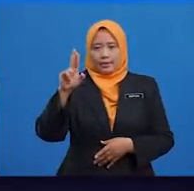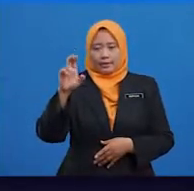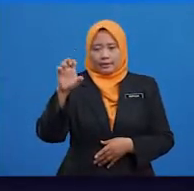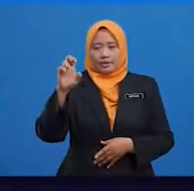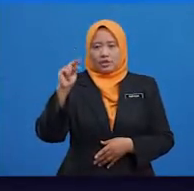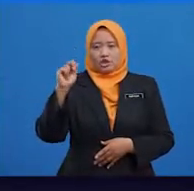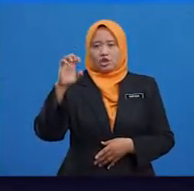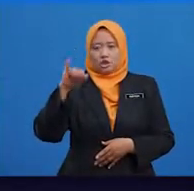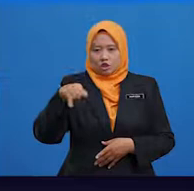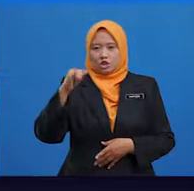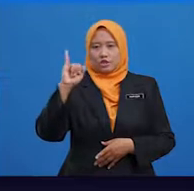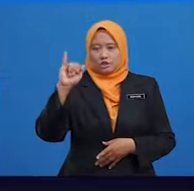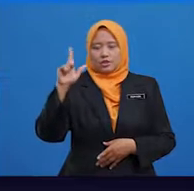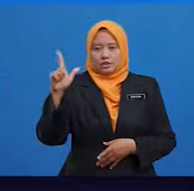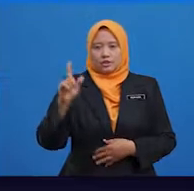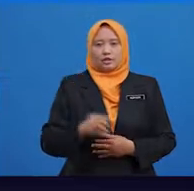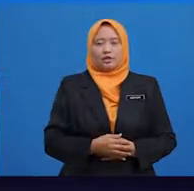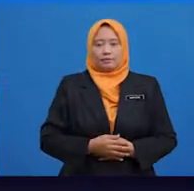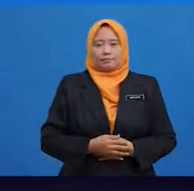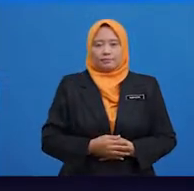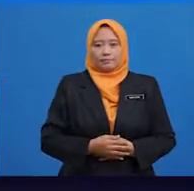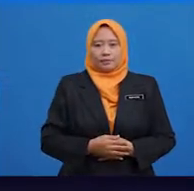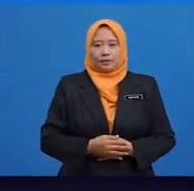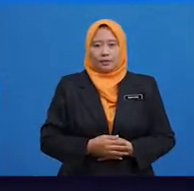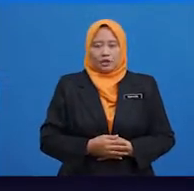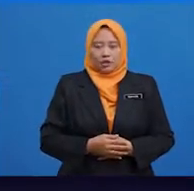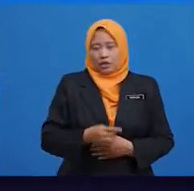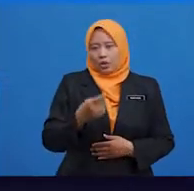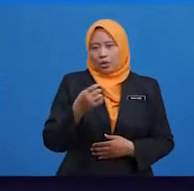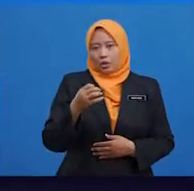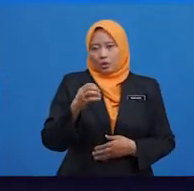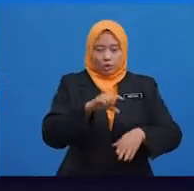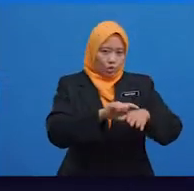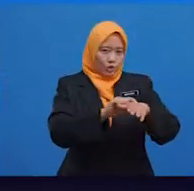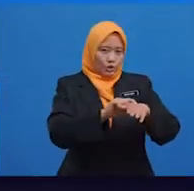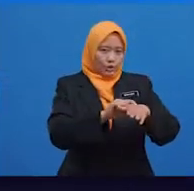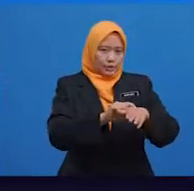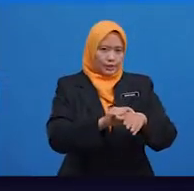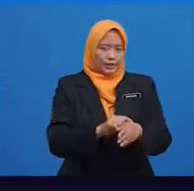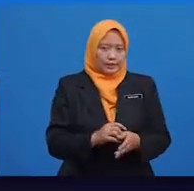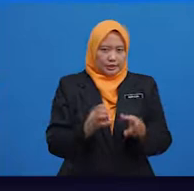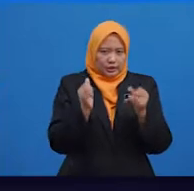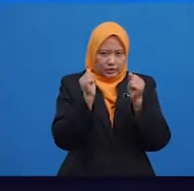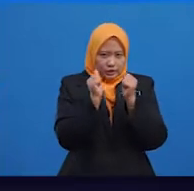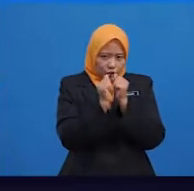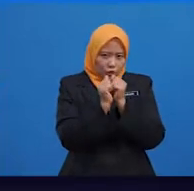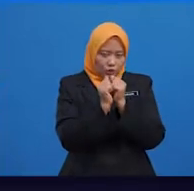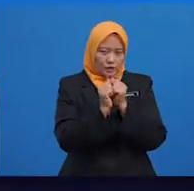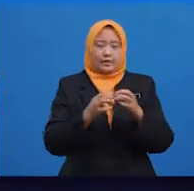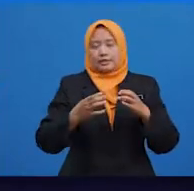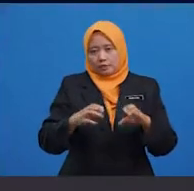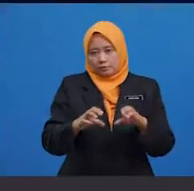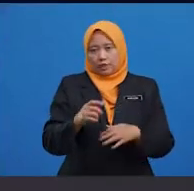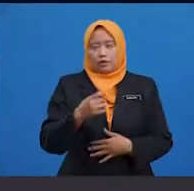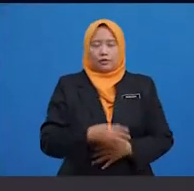impuls saraf yang menyebabkan otot kardia mengecut secara spontan untuk memulakan denyutan